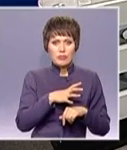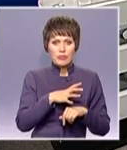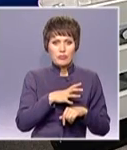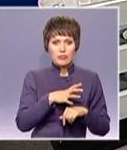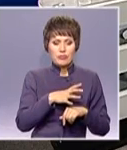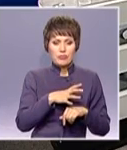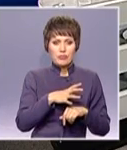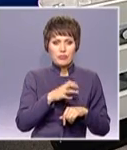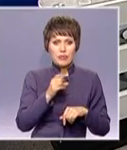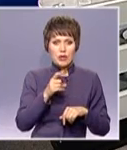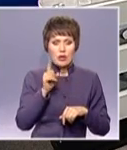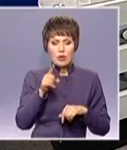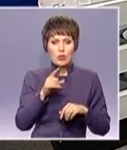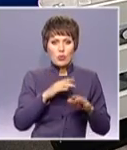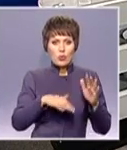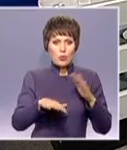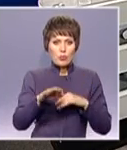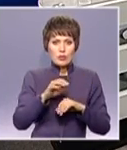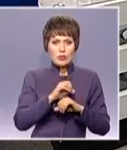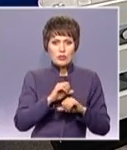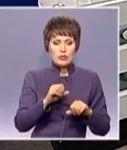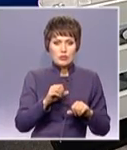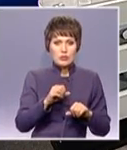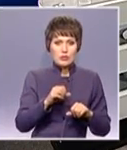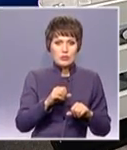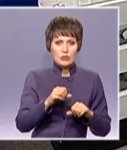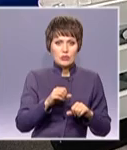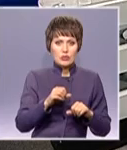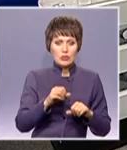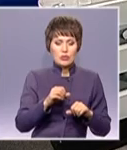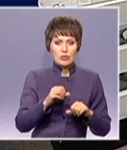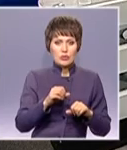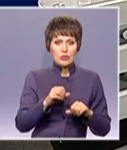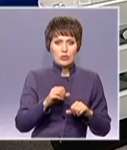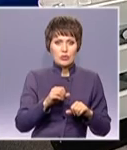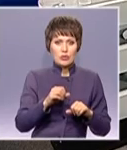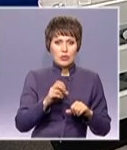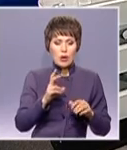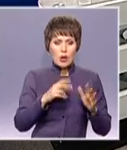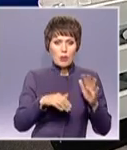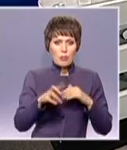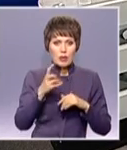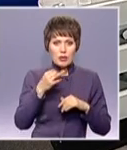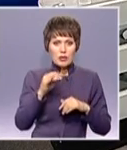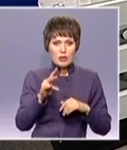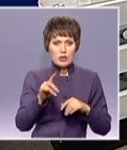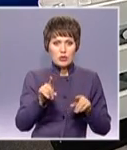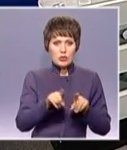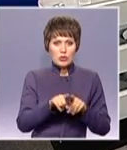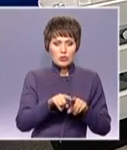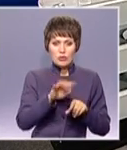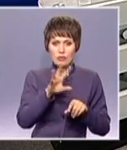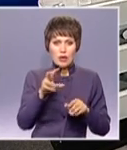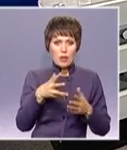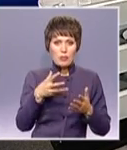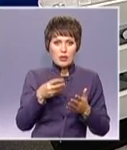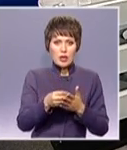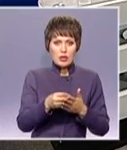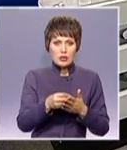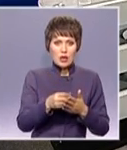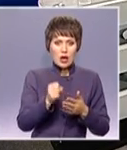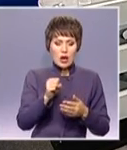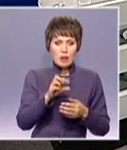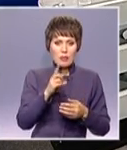А там купаться нельзя. Купаться, можно, вы сказали, только в крытых помещениях, в бассейнах. Но ведь они же все платные. А